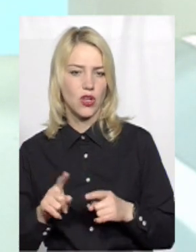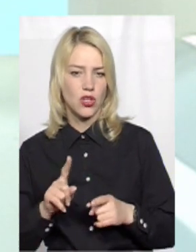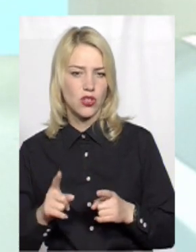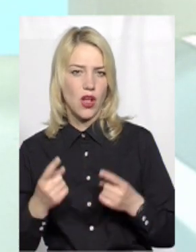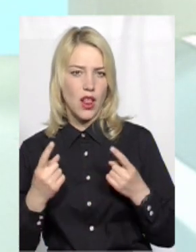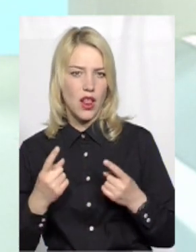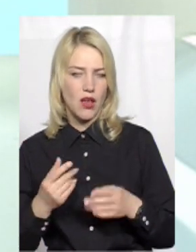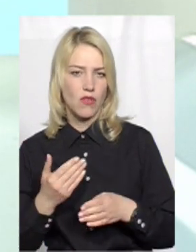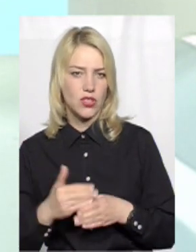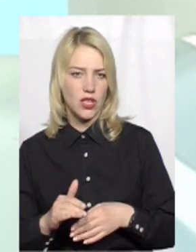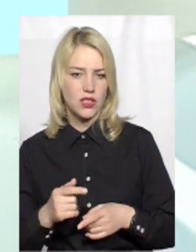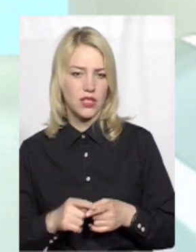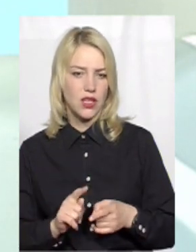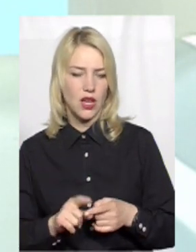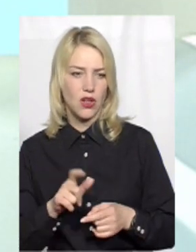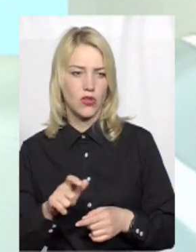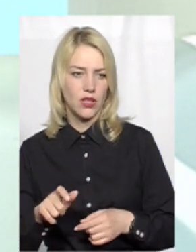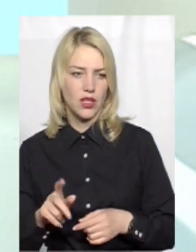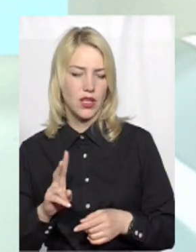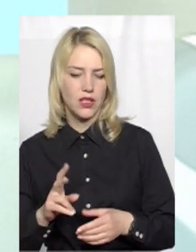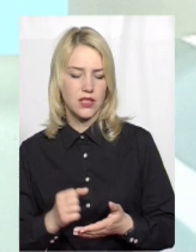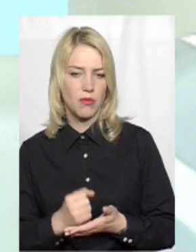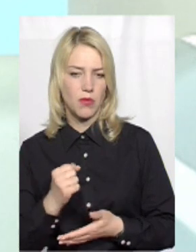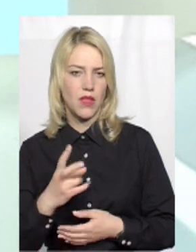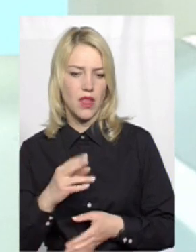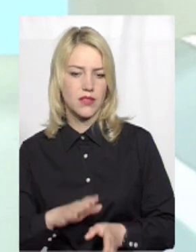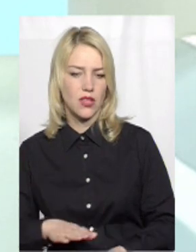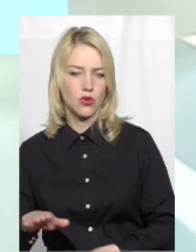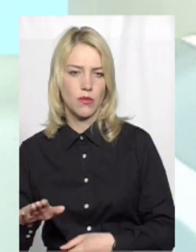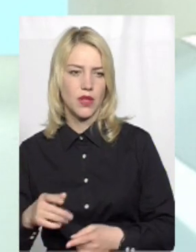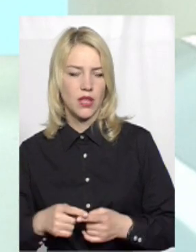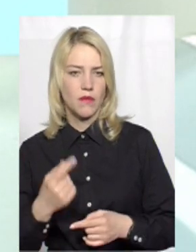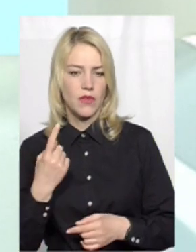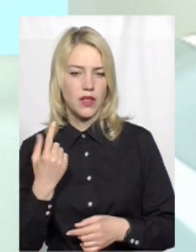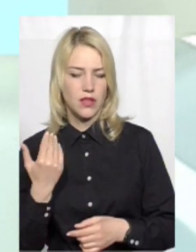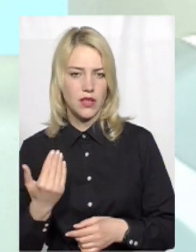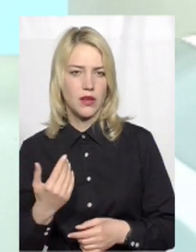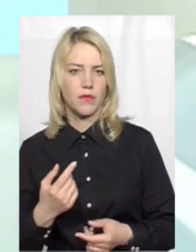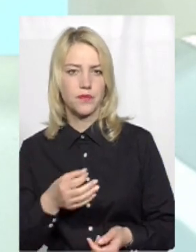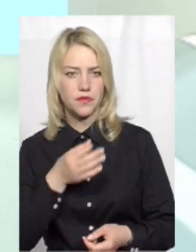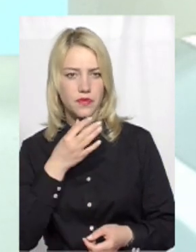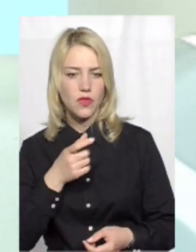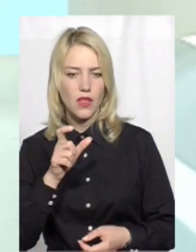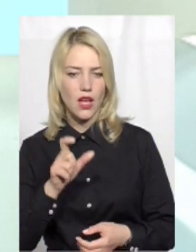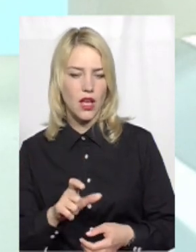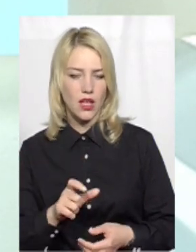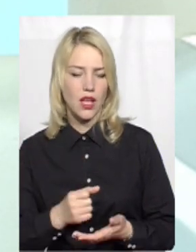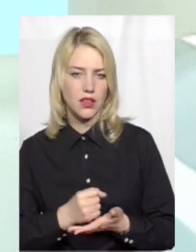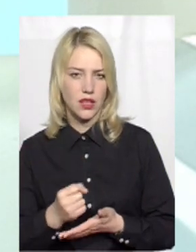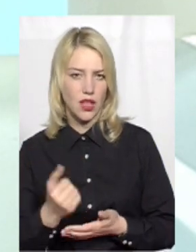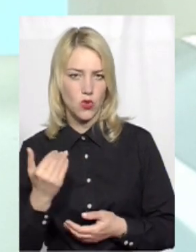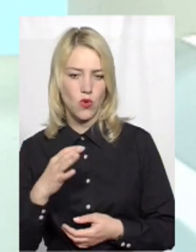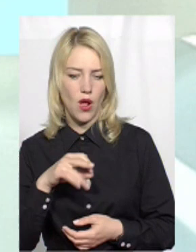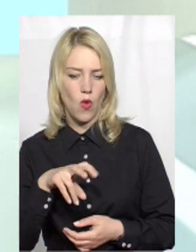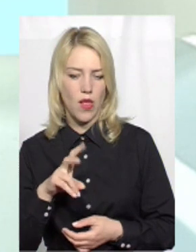частка якраз людей, які подавалися на заступники, їм 100% імпонувала кандидатура Олександри, тому